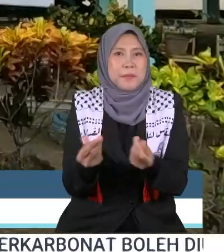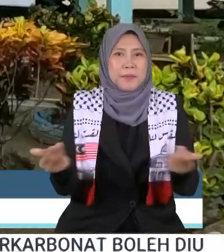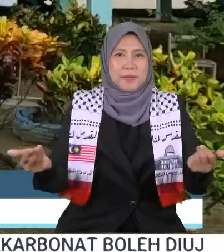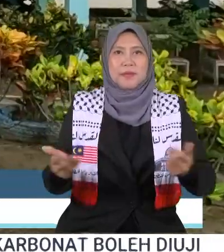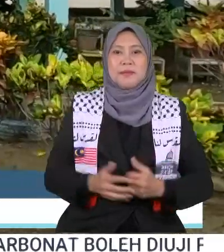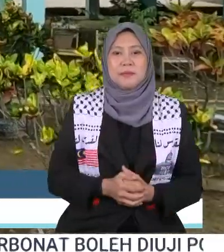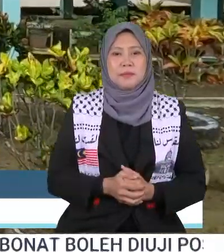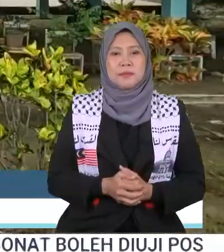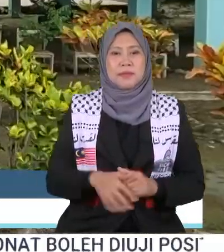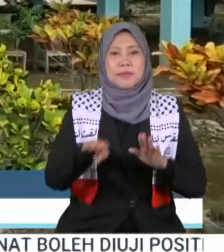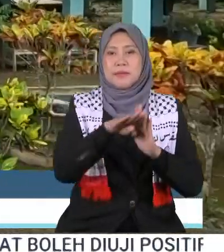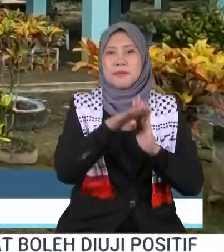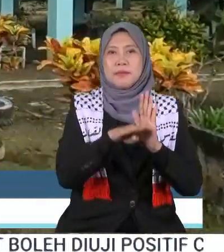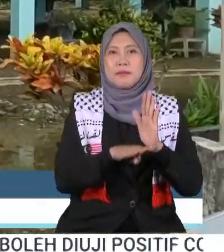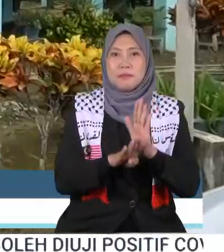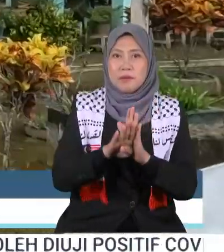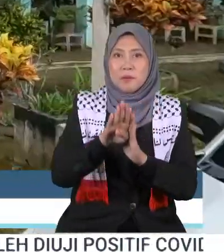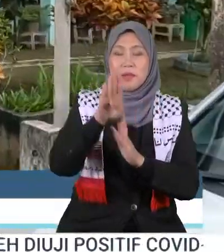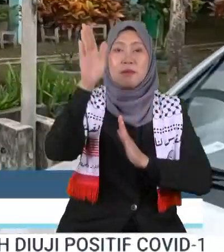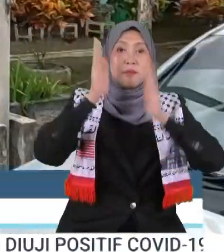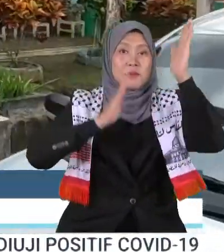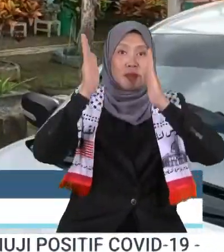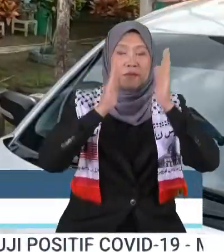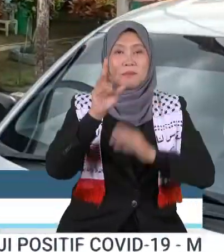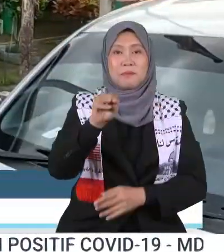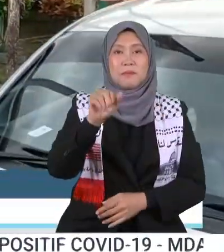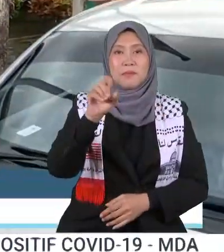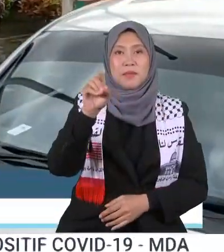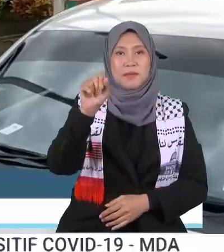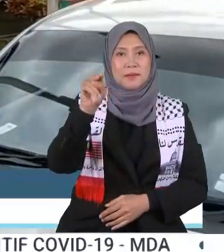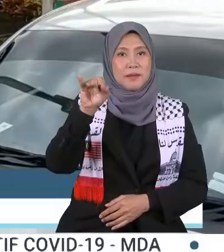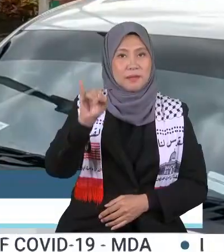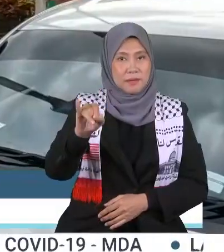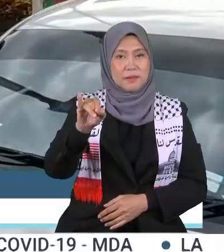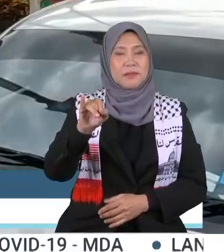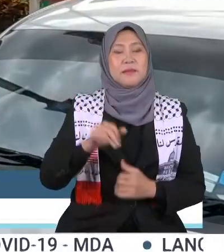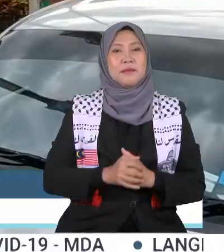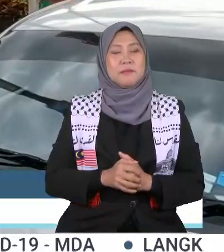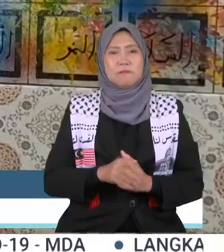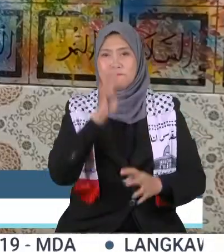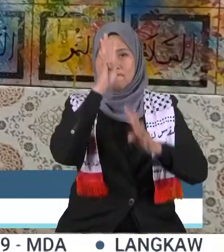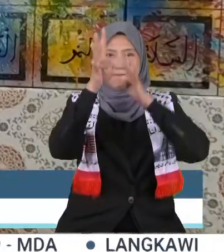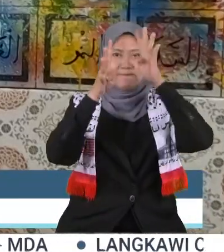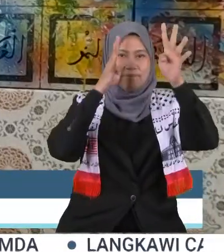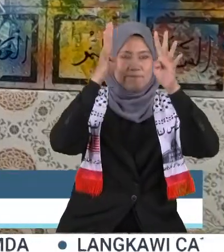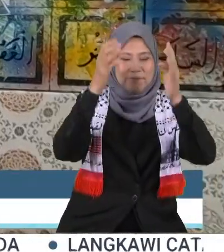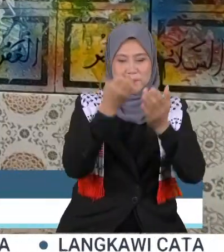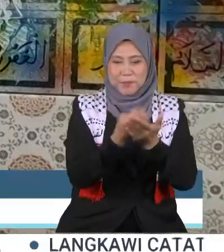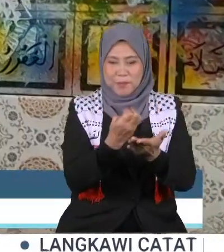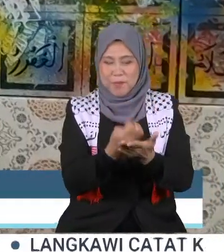Selari dengan agenda pembangunan Malaysia Madani, menerusi kemampanan kreativiti dan